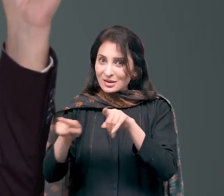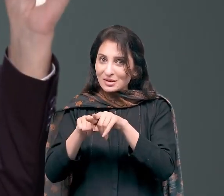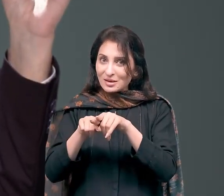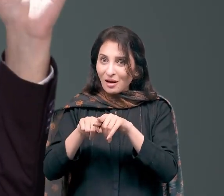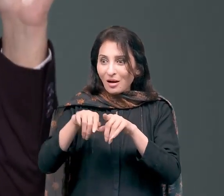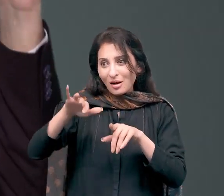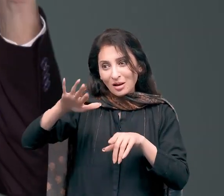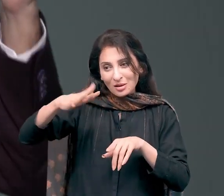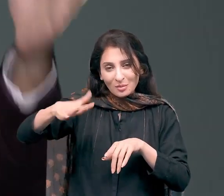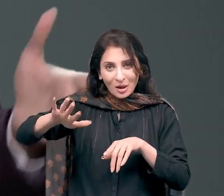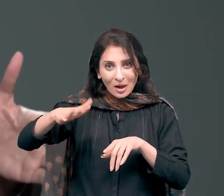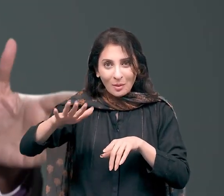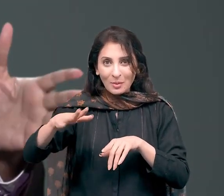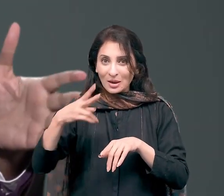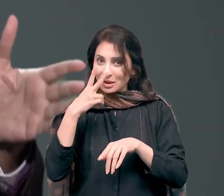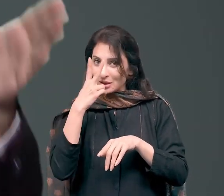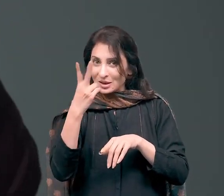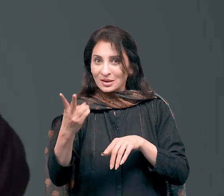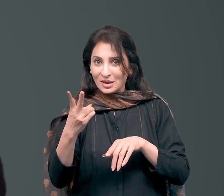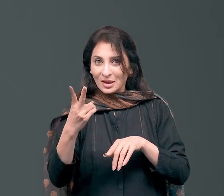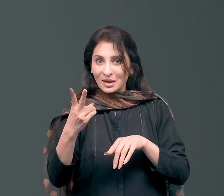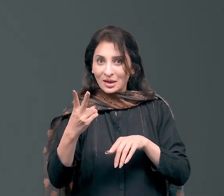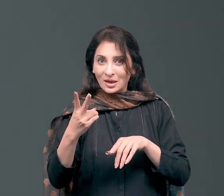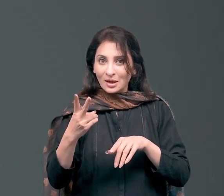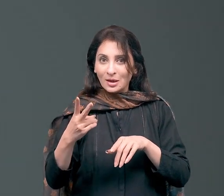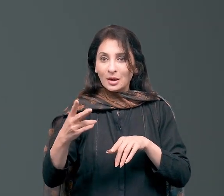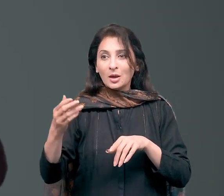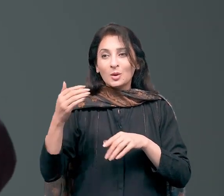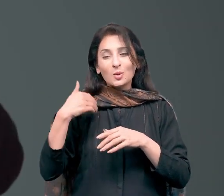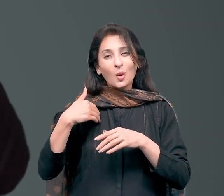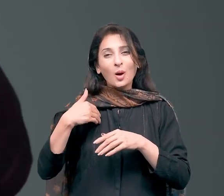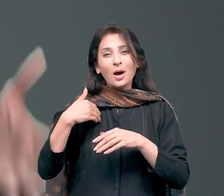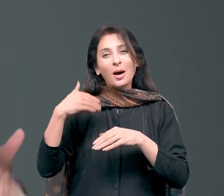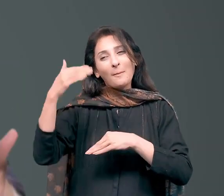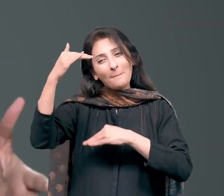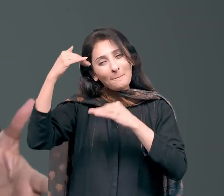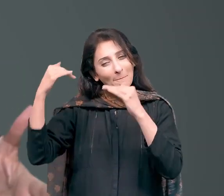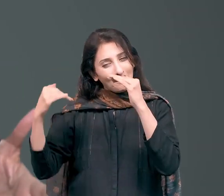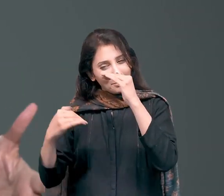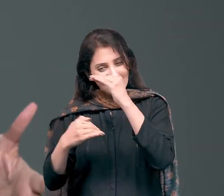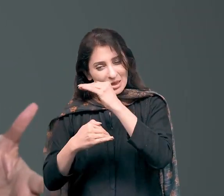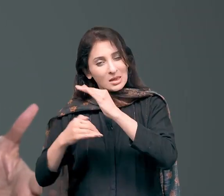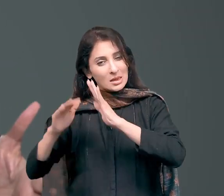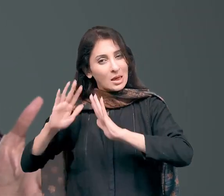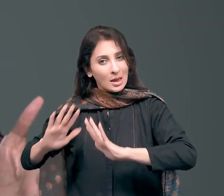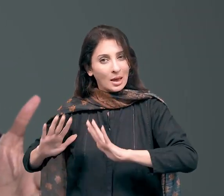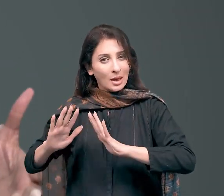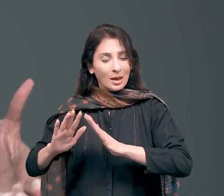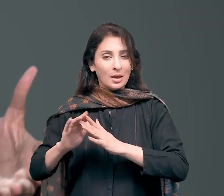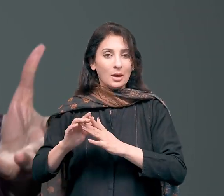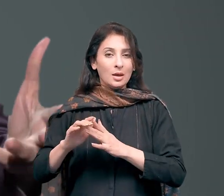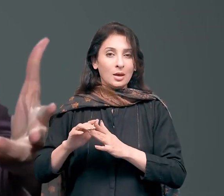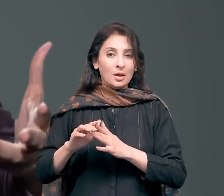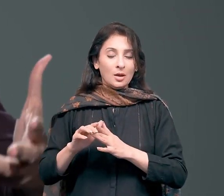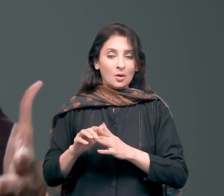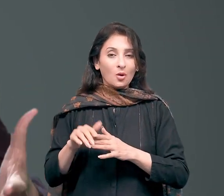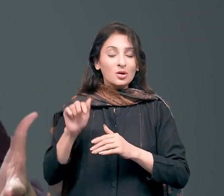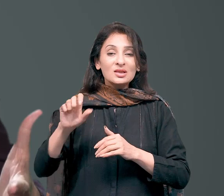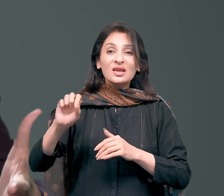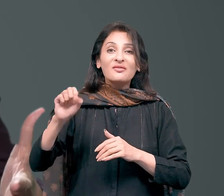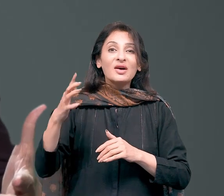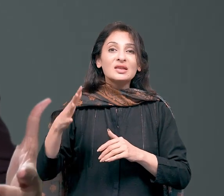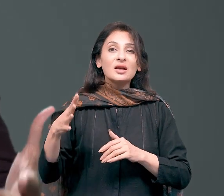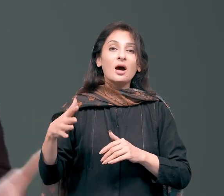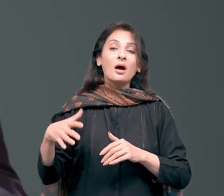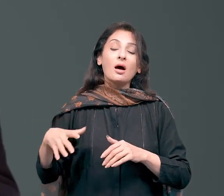کے ساتھ, تائیوان کے ساتھ, ہانگ کانگ کے ساتھ, ایون بنگلہ دیش کے ساتھ, ہم بہت پیچھے ہیں معاشی